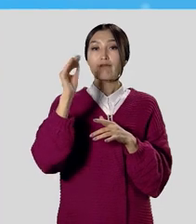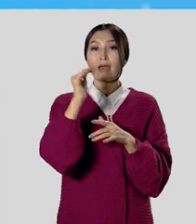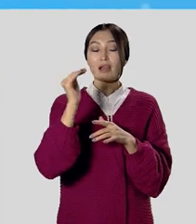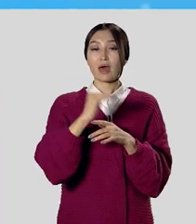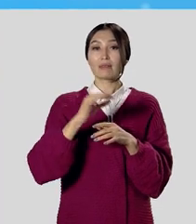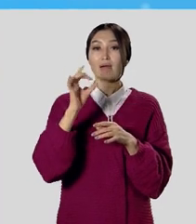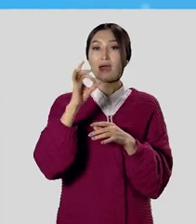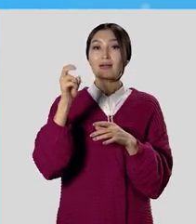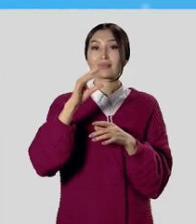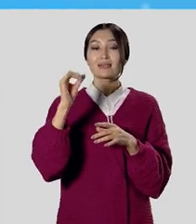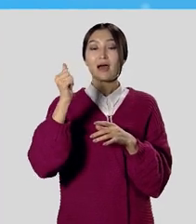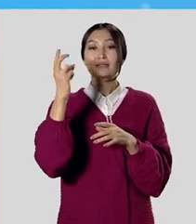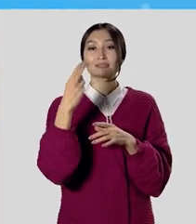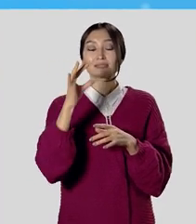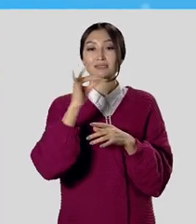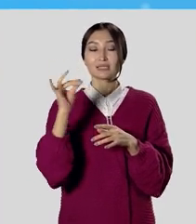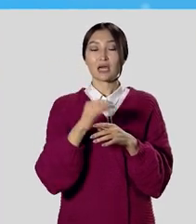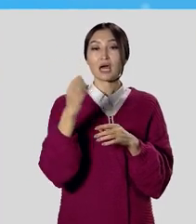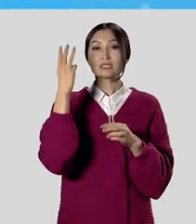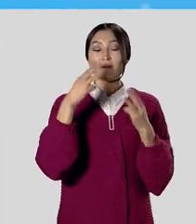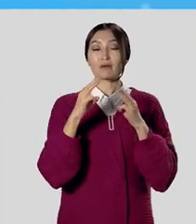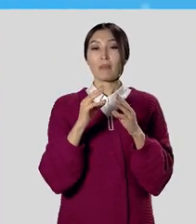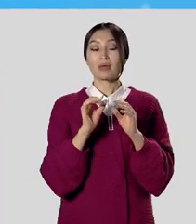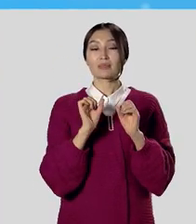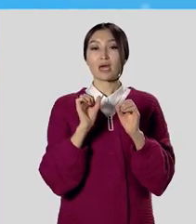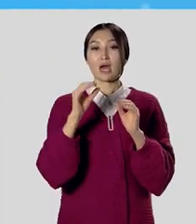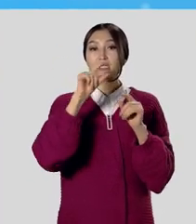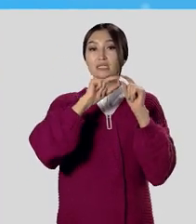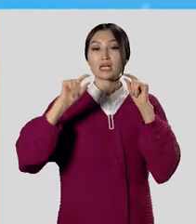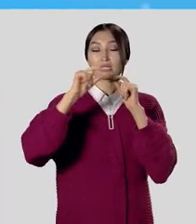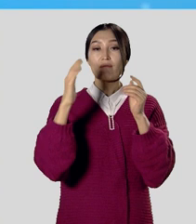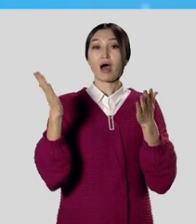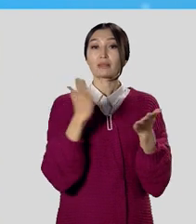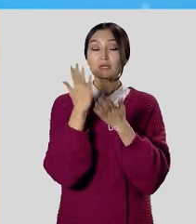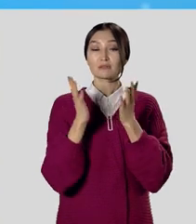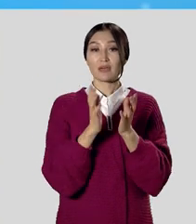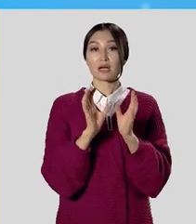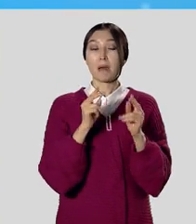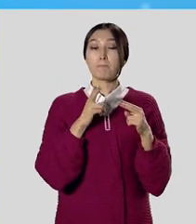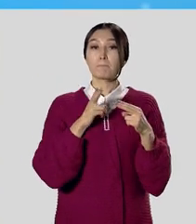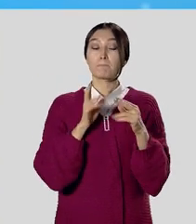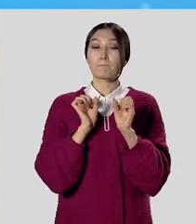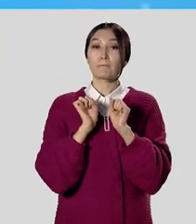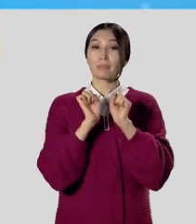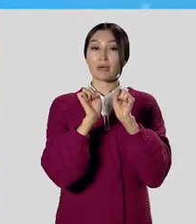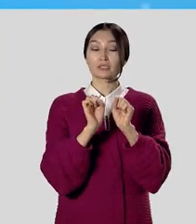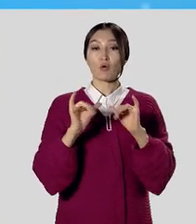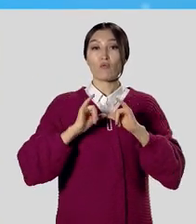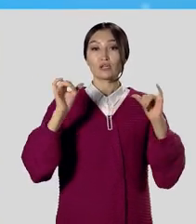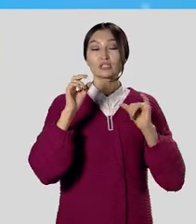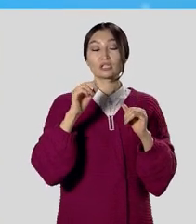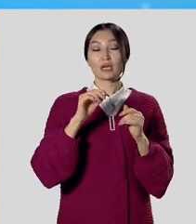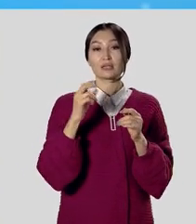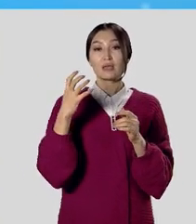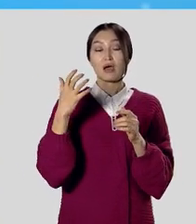Фотосинтез поддерживает современный состав атмосферы, препятствует увеличению